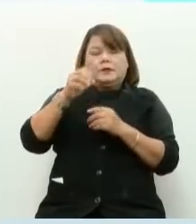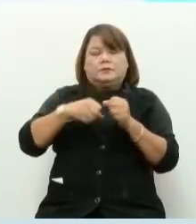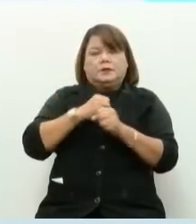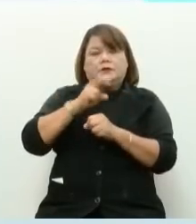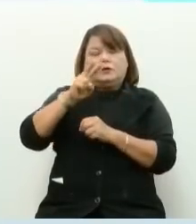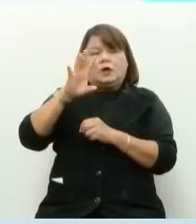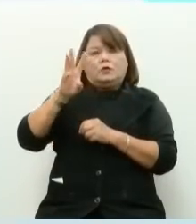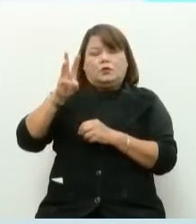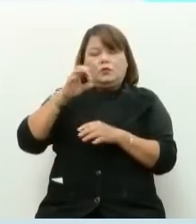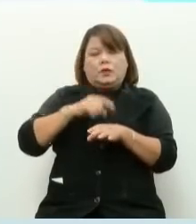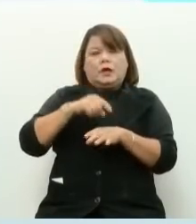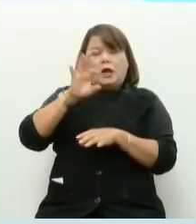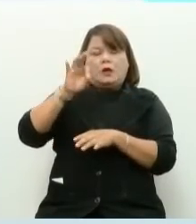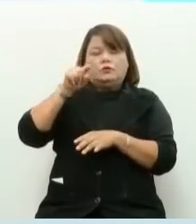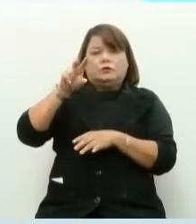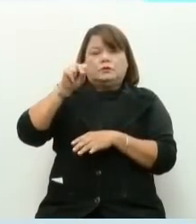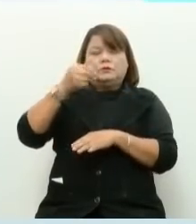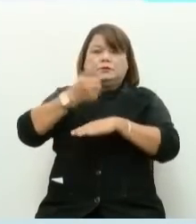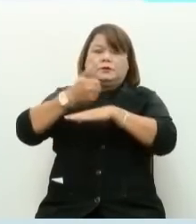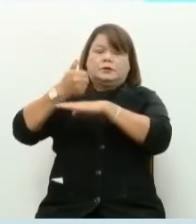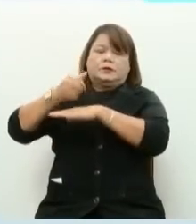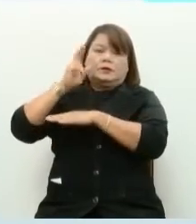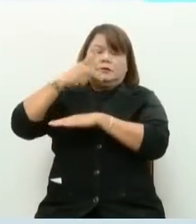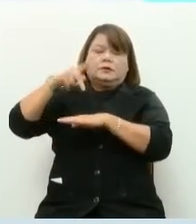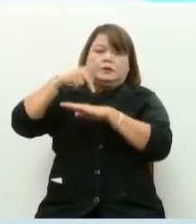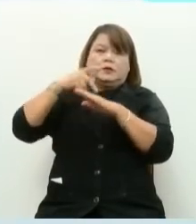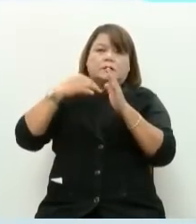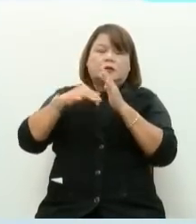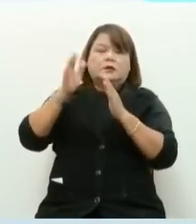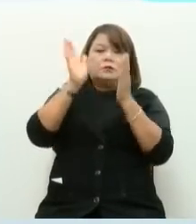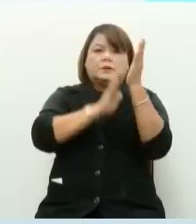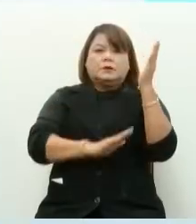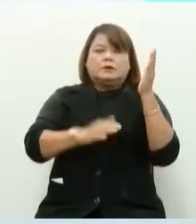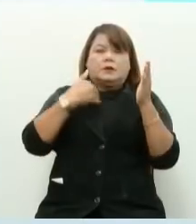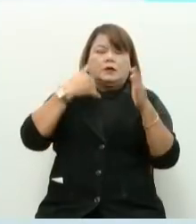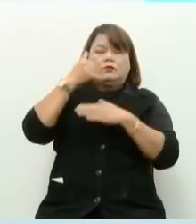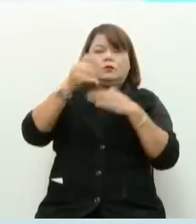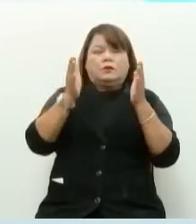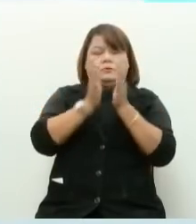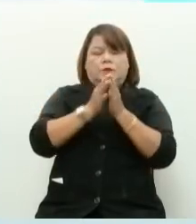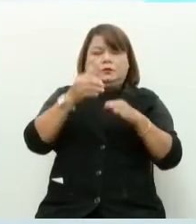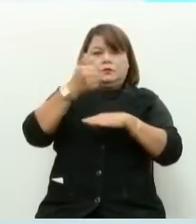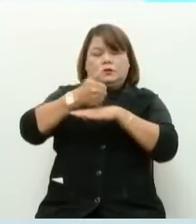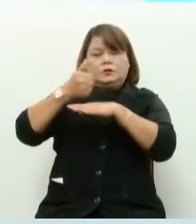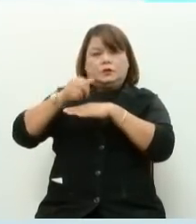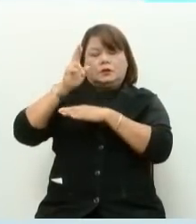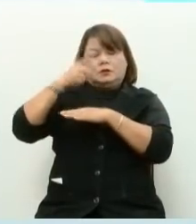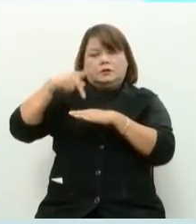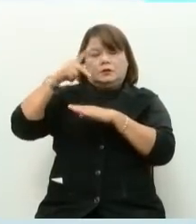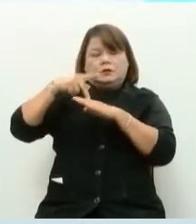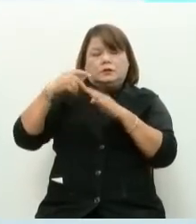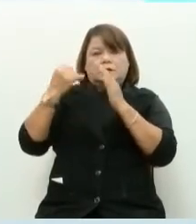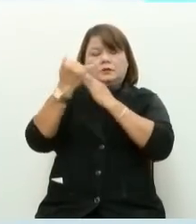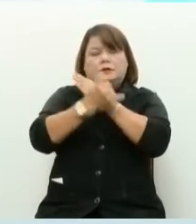9:30 นค่ะขอเชิญท่านผู้อำนวยการสำนักงานเขตพื้นที่การศึกษาทั่วประเทศเข้าร่วมประชุมผู้อำนวยการสำนักงานเขตพื้นที่การศึกษาทั่วประเท